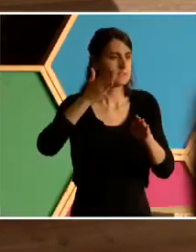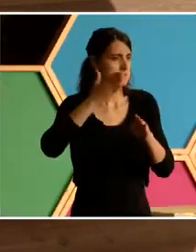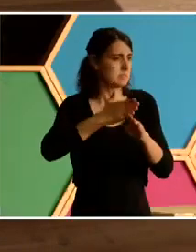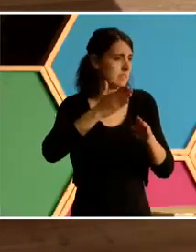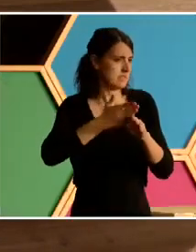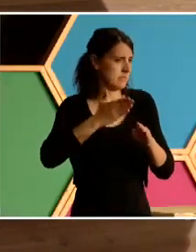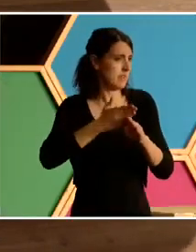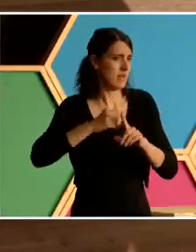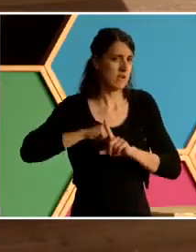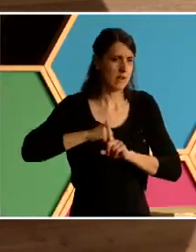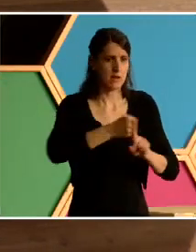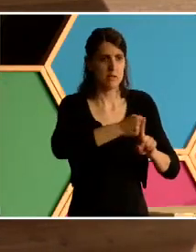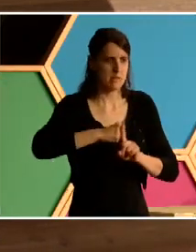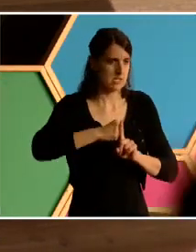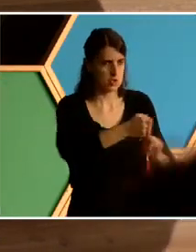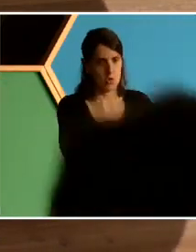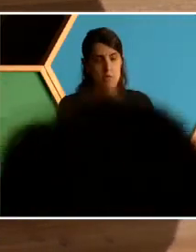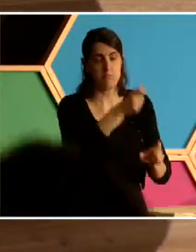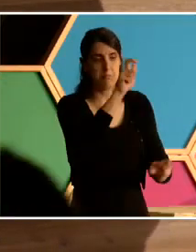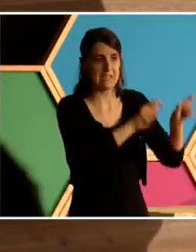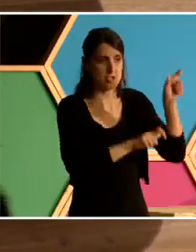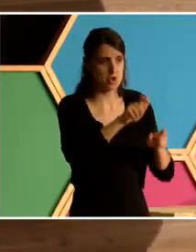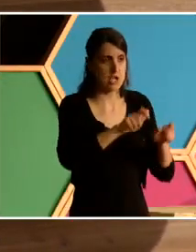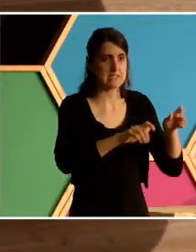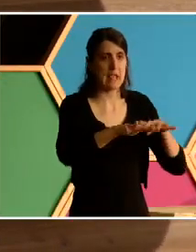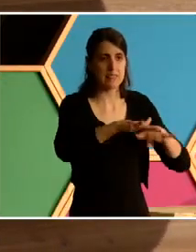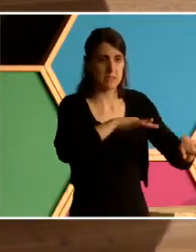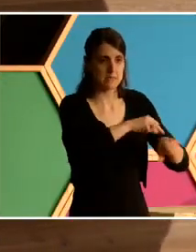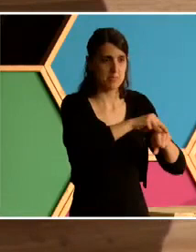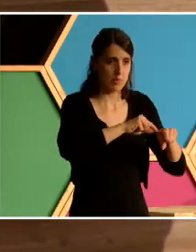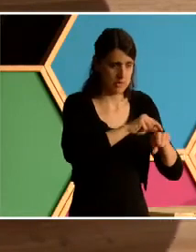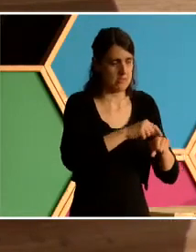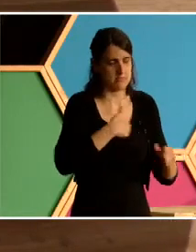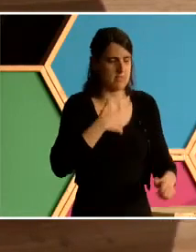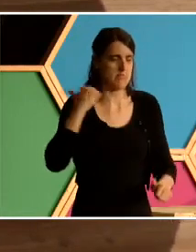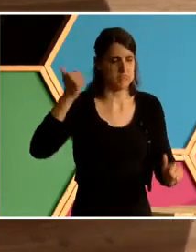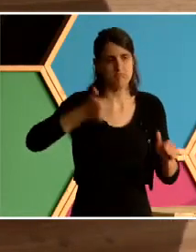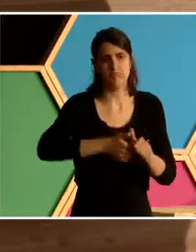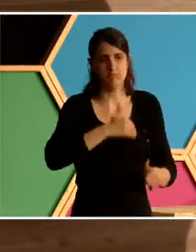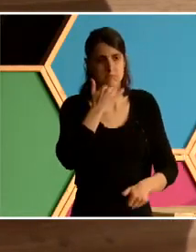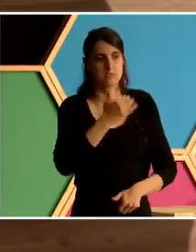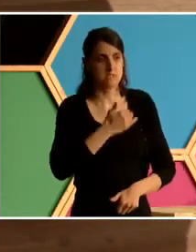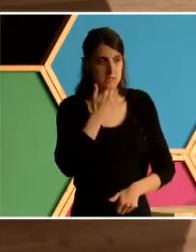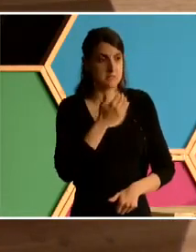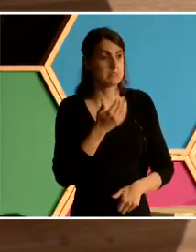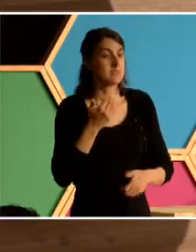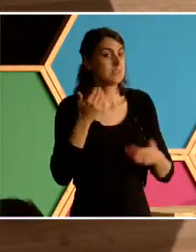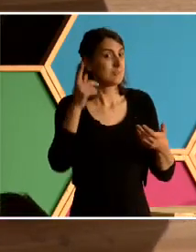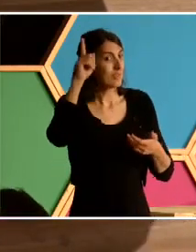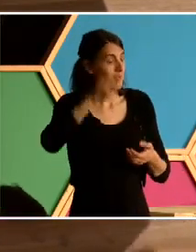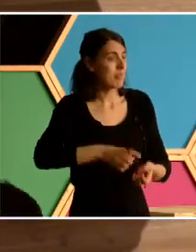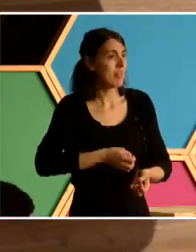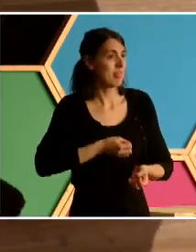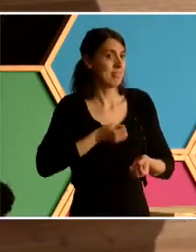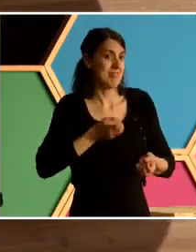repressió tant com per activistes i per ja ho coneixem últimament, això ha incrementat molt amb la llibertat d'expressió